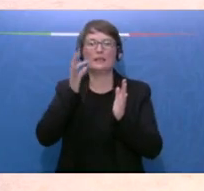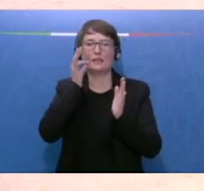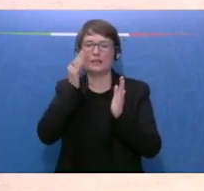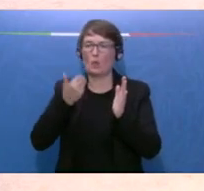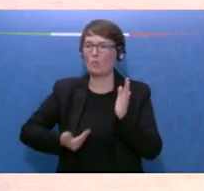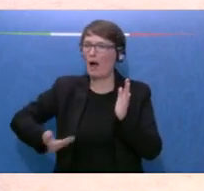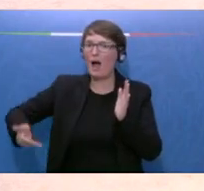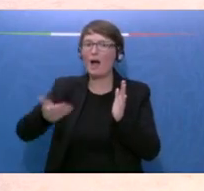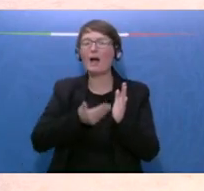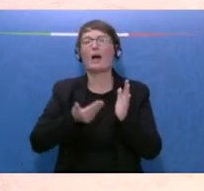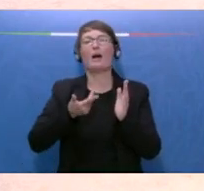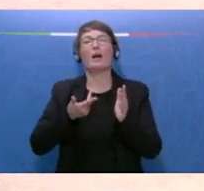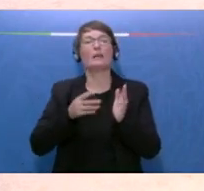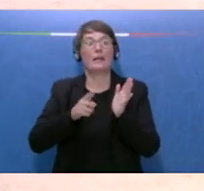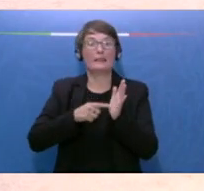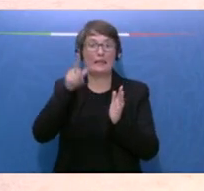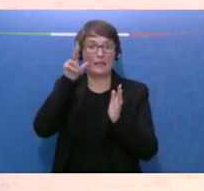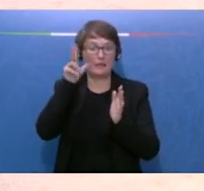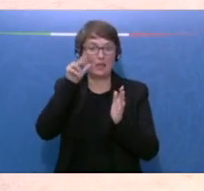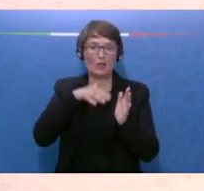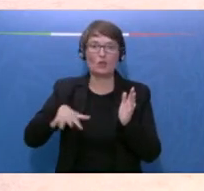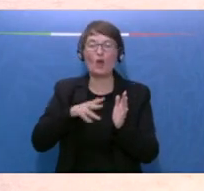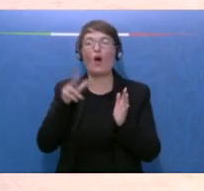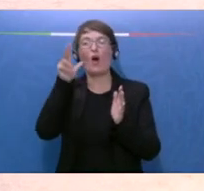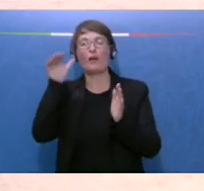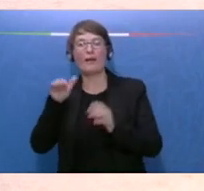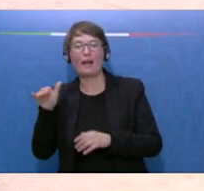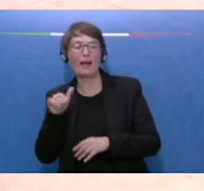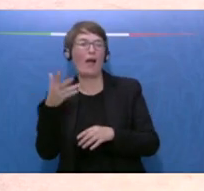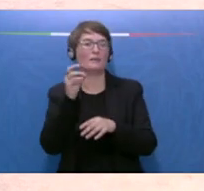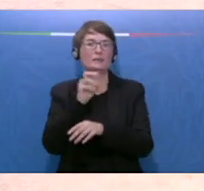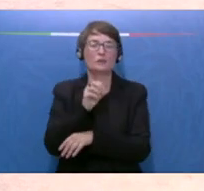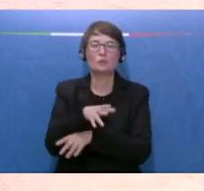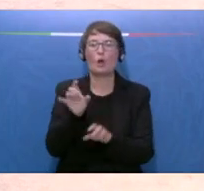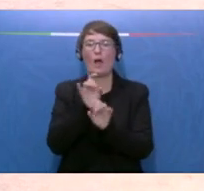education e senso individual freedoms